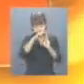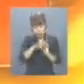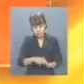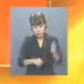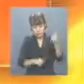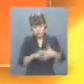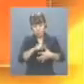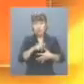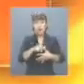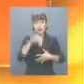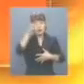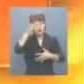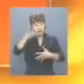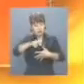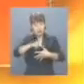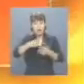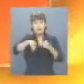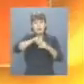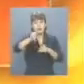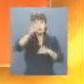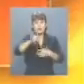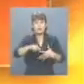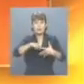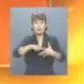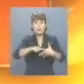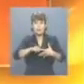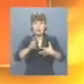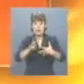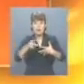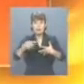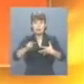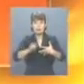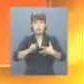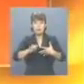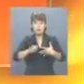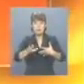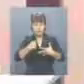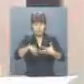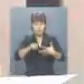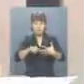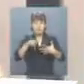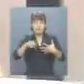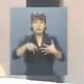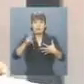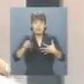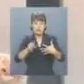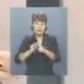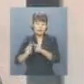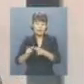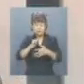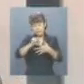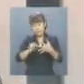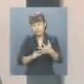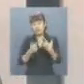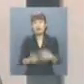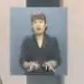ท.บวกขึ้นไป2 บาทตามมาด้วยบ้านปู พีทีโกลบอลเคมีคอลจัสมินและท็อปไทยออยล์นะคะล่าสุดมีข่าวจาก World Bank หรือว่าธนา